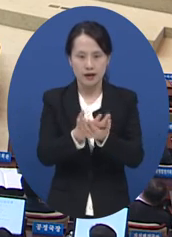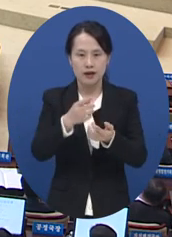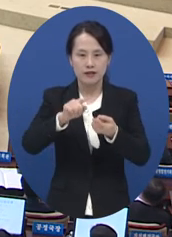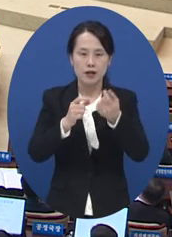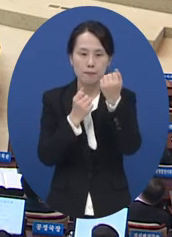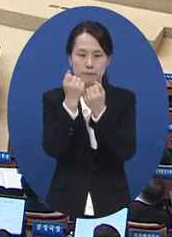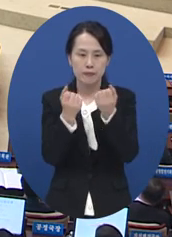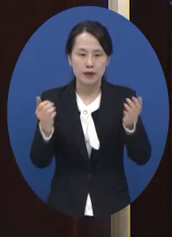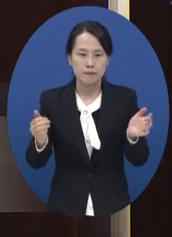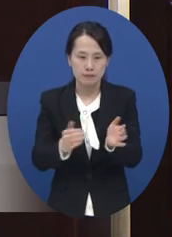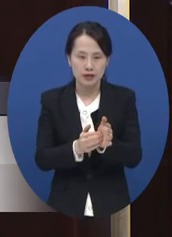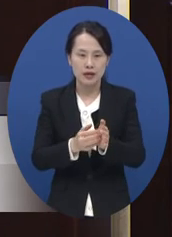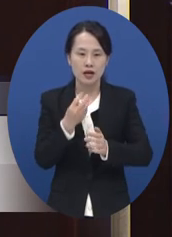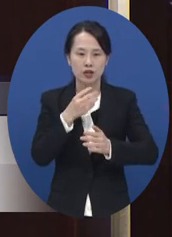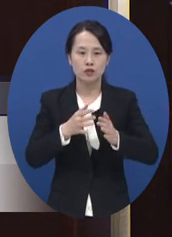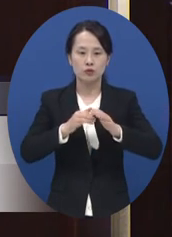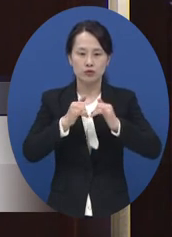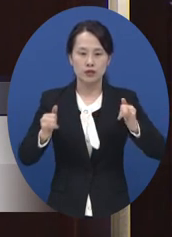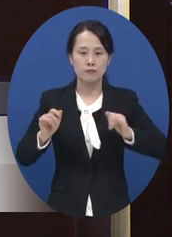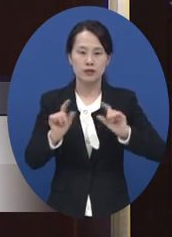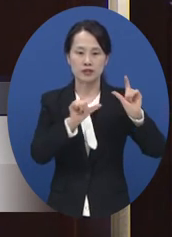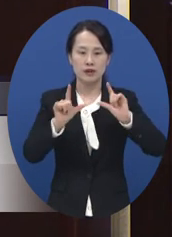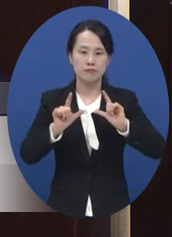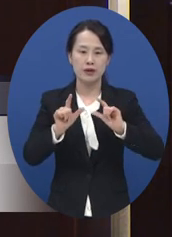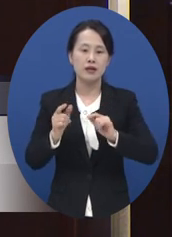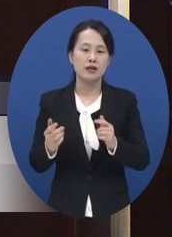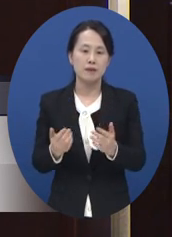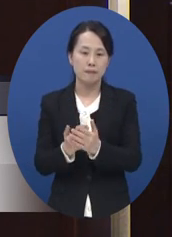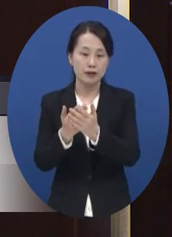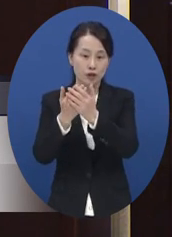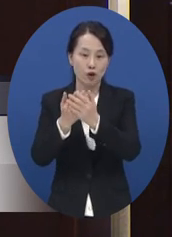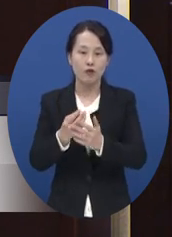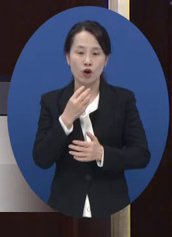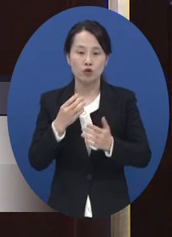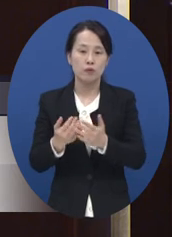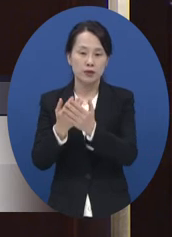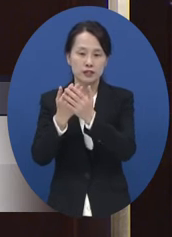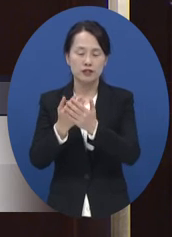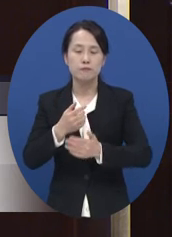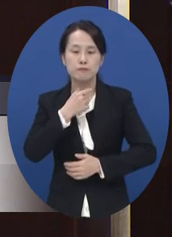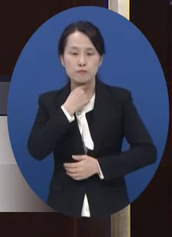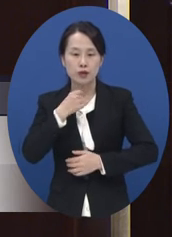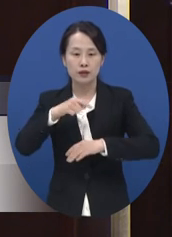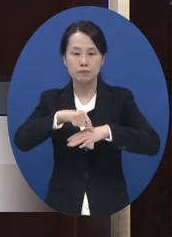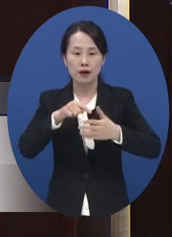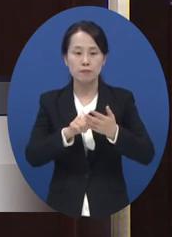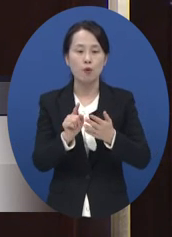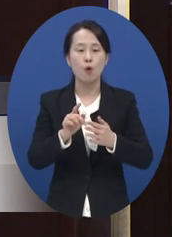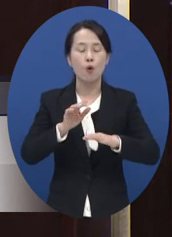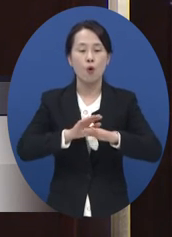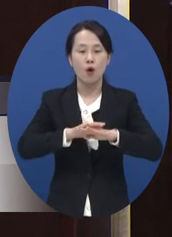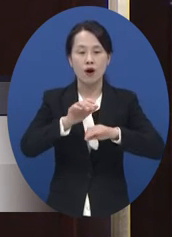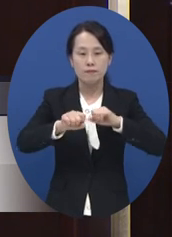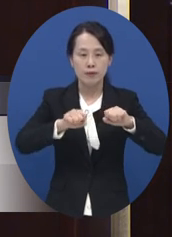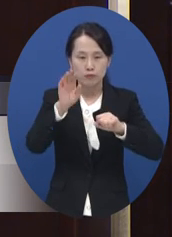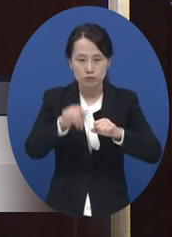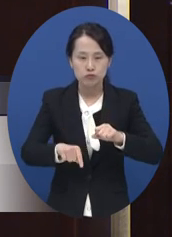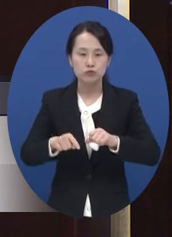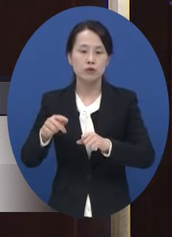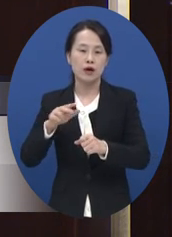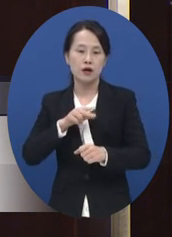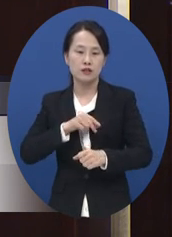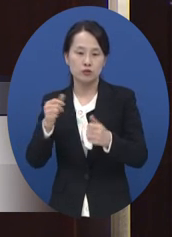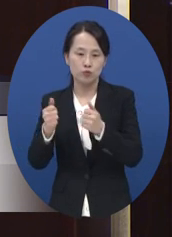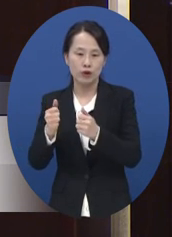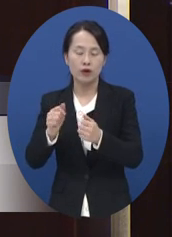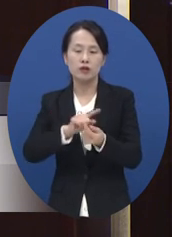설명했습니다 경기 본문의 삶의 질 향상과 경기도의 발전을 염원하는 마음은 집행부와 도구 회가